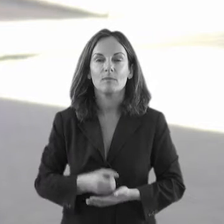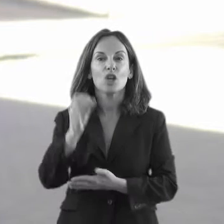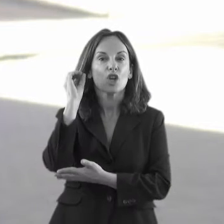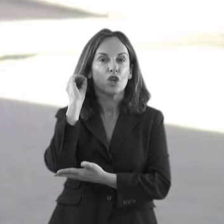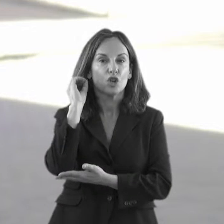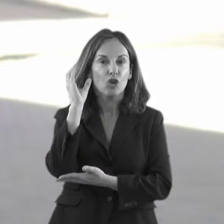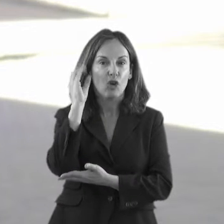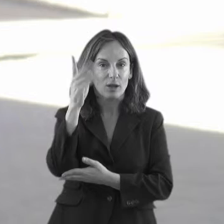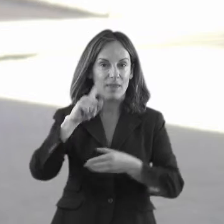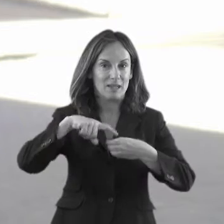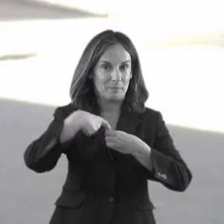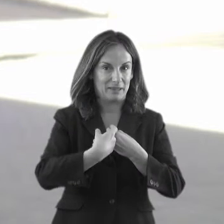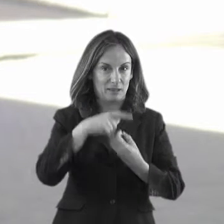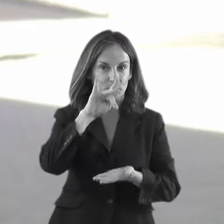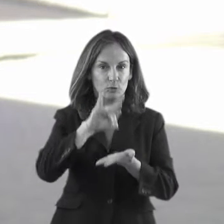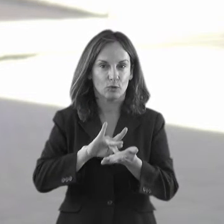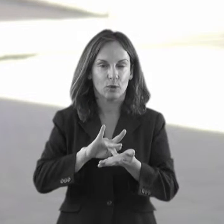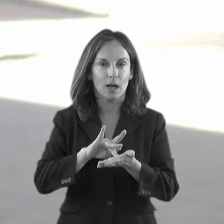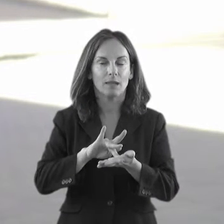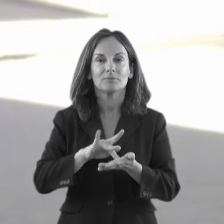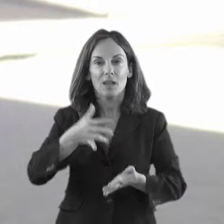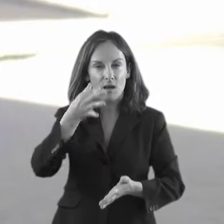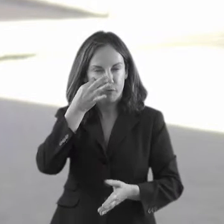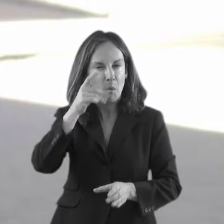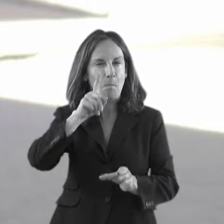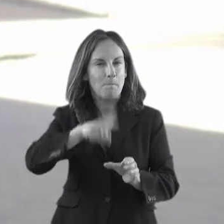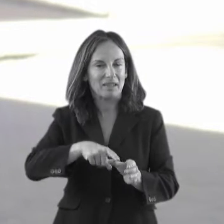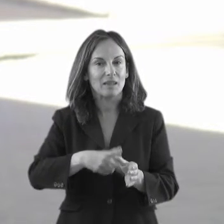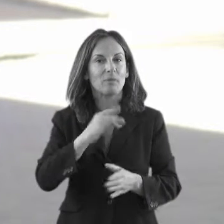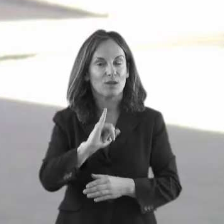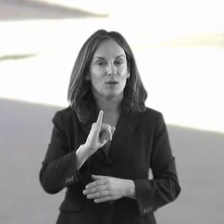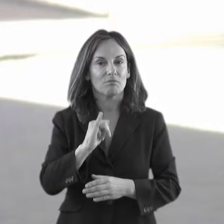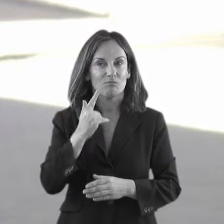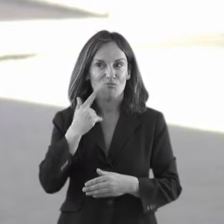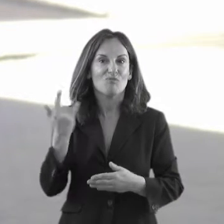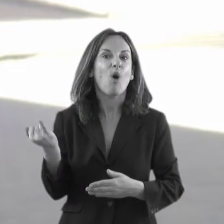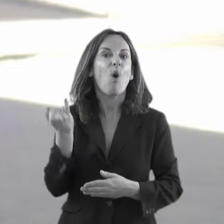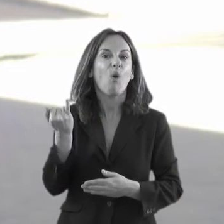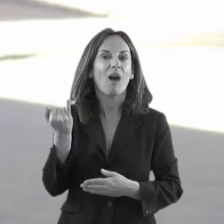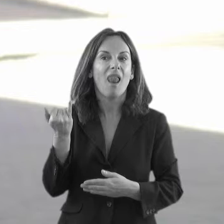Aquestes jornades participatives són, com totes les jornades haurien de ser, que no sempre són,